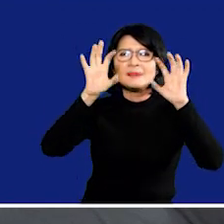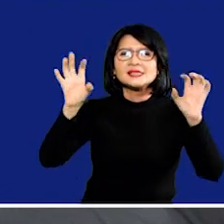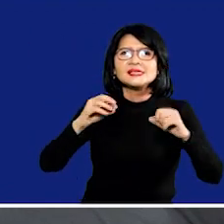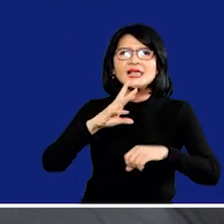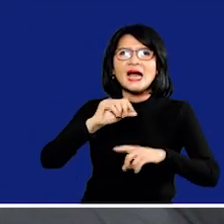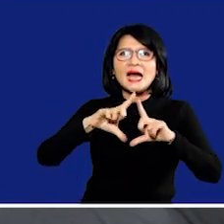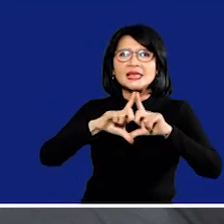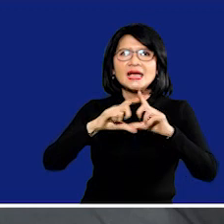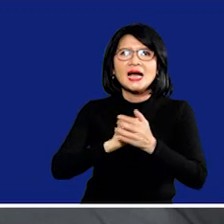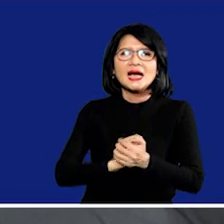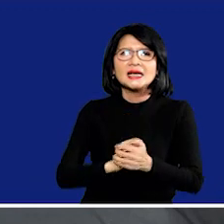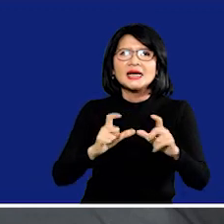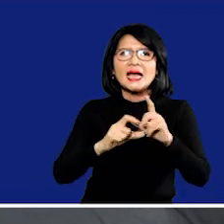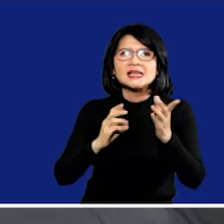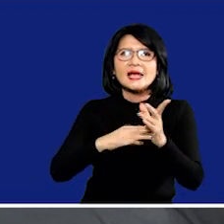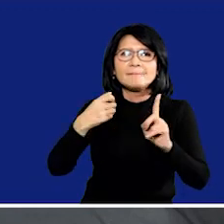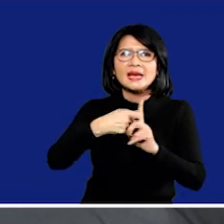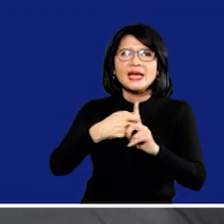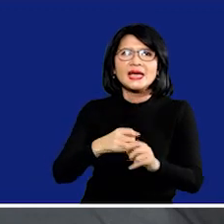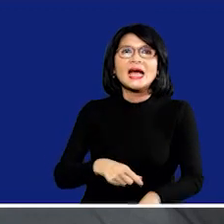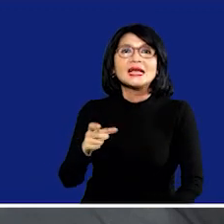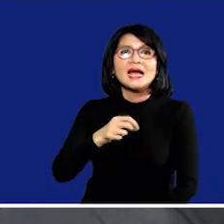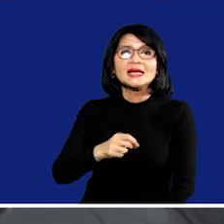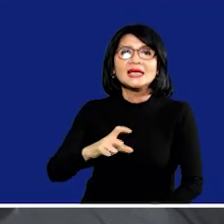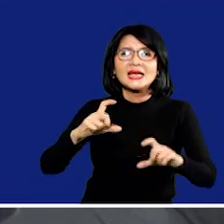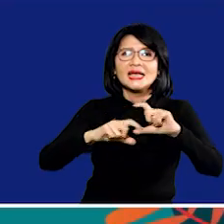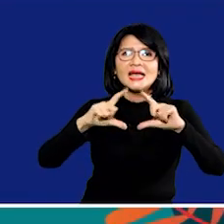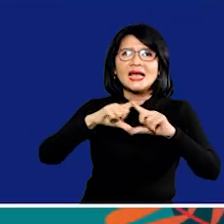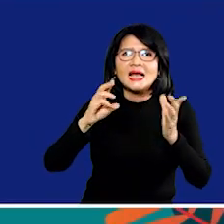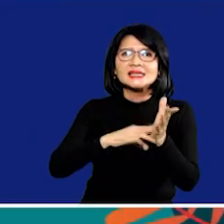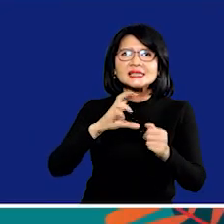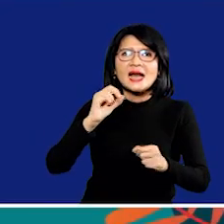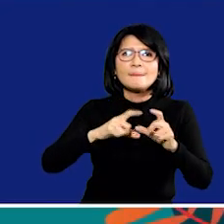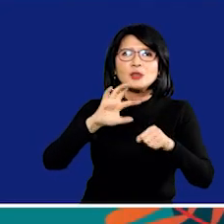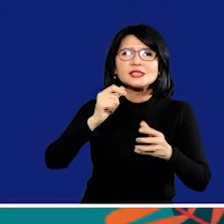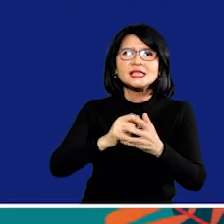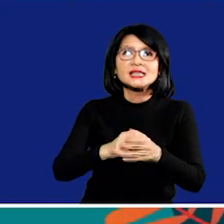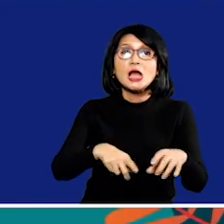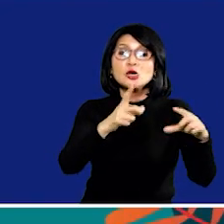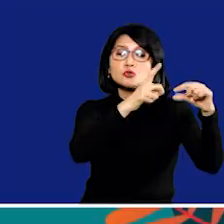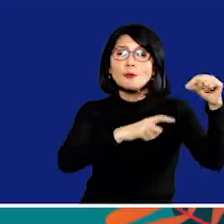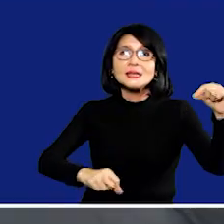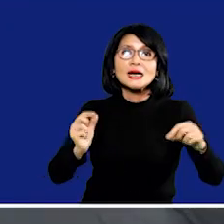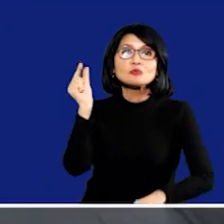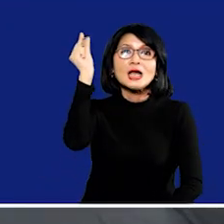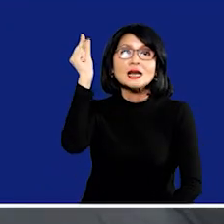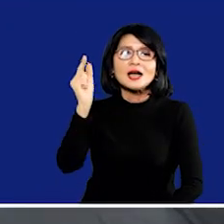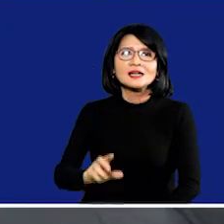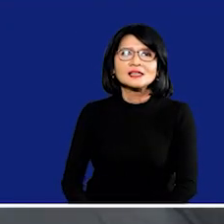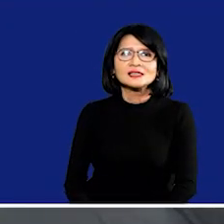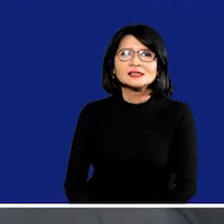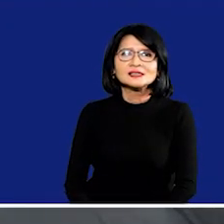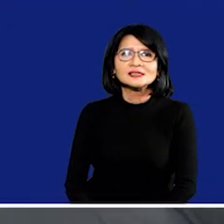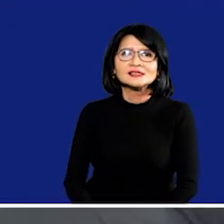RK Budi Mulia Pangururan Samosir, Sumatera Utara. Hai Ria, sudah tersambung ya. Lalu juga